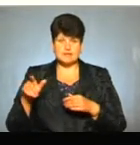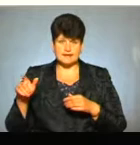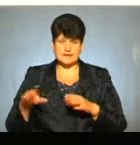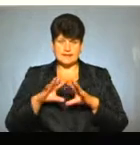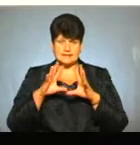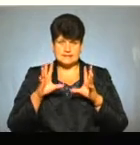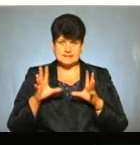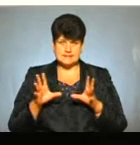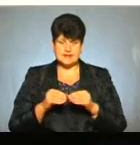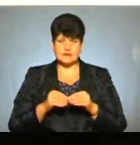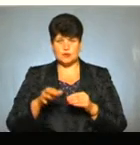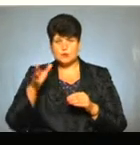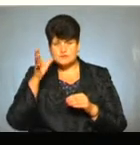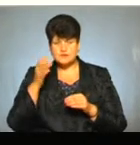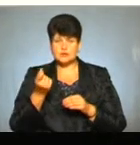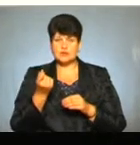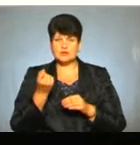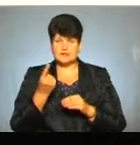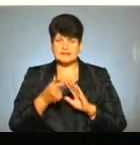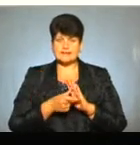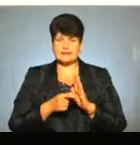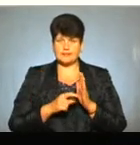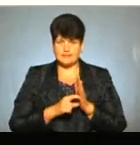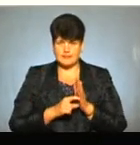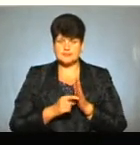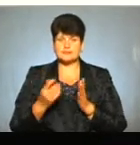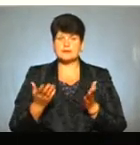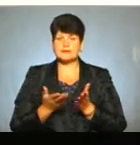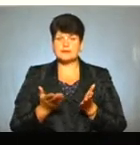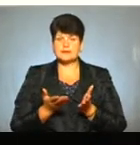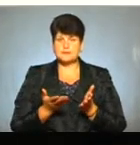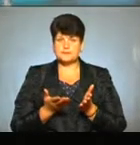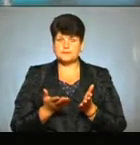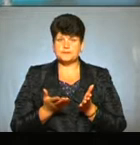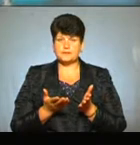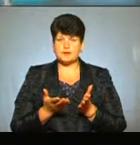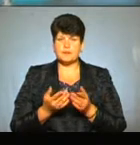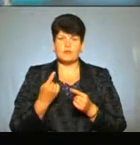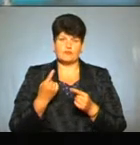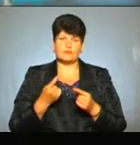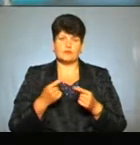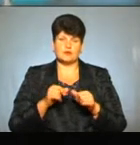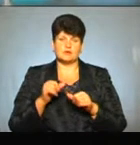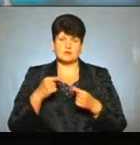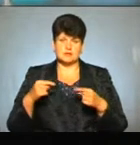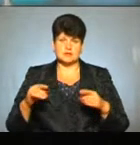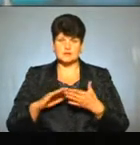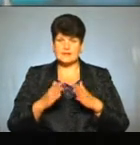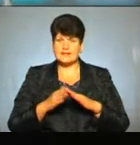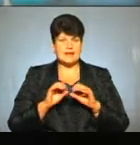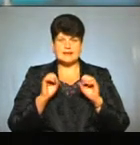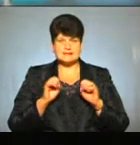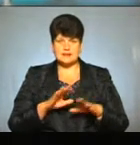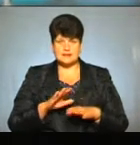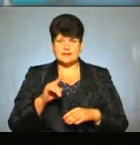закладів загально-середньої освіти, саме 11 клас, так, які по певних ситуаціях не здали